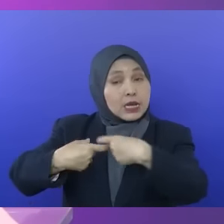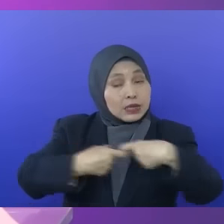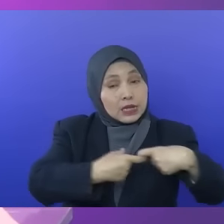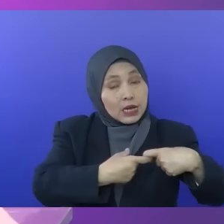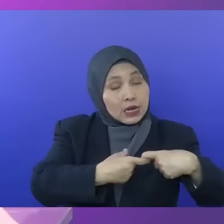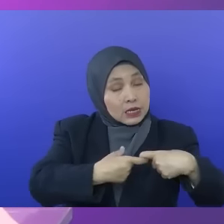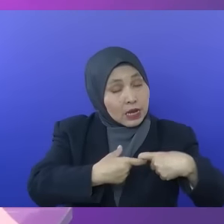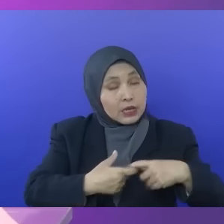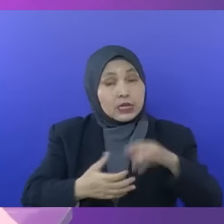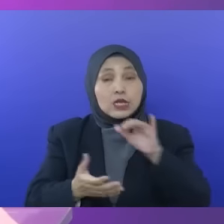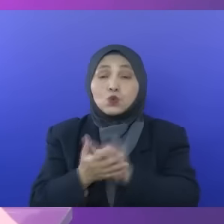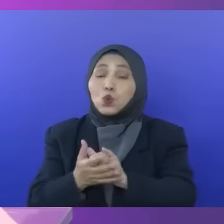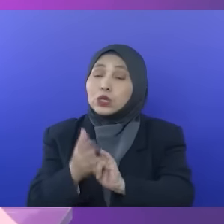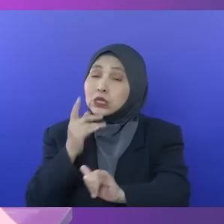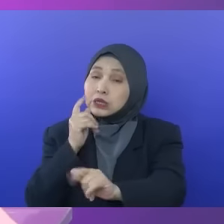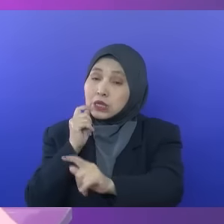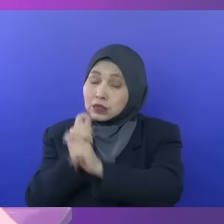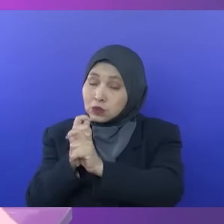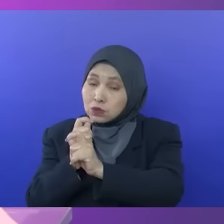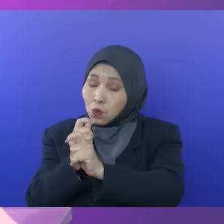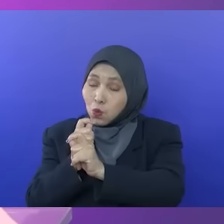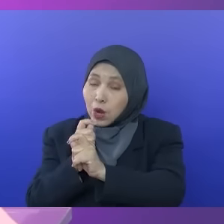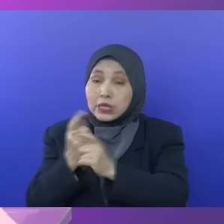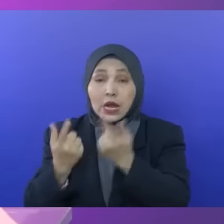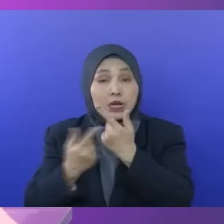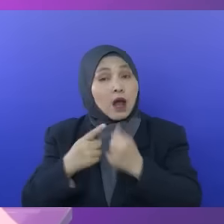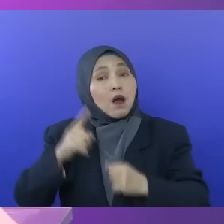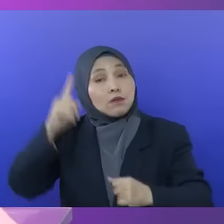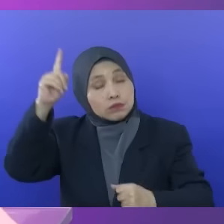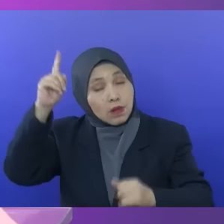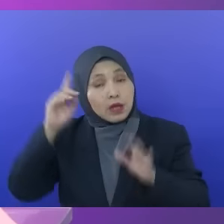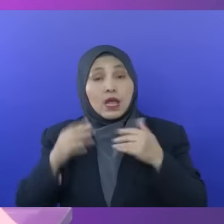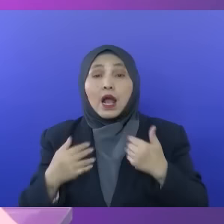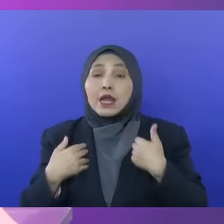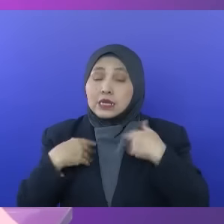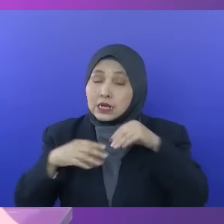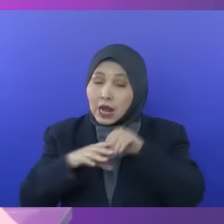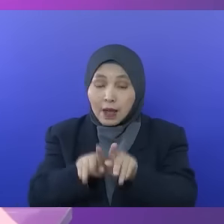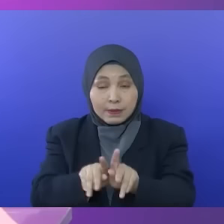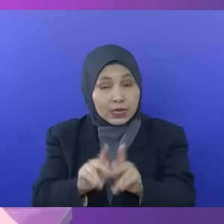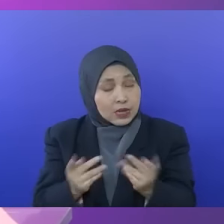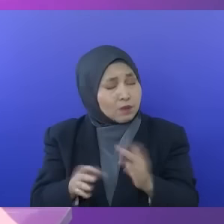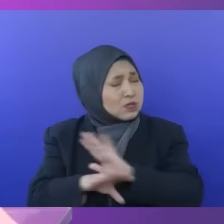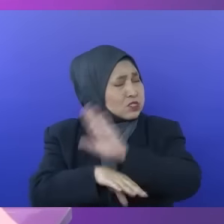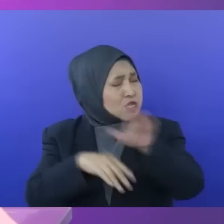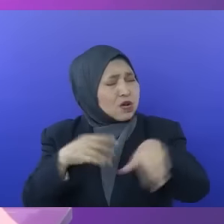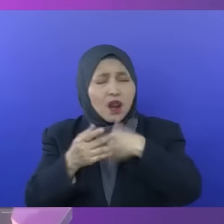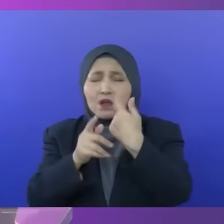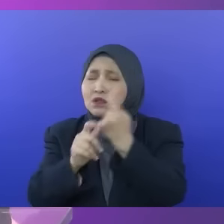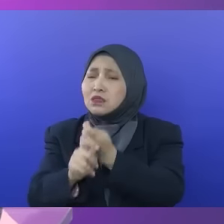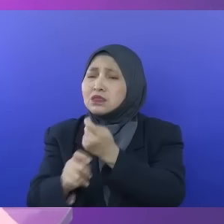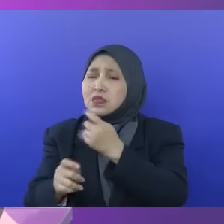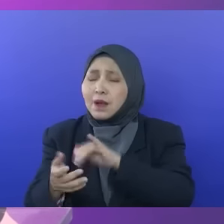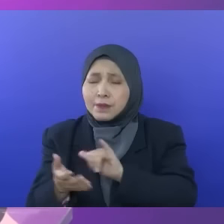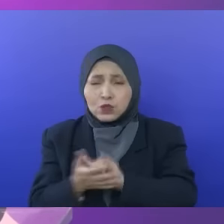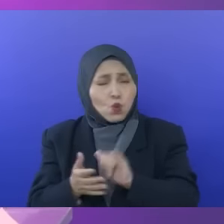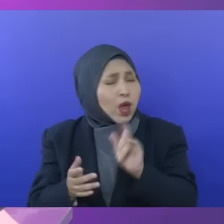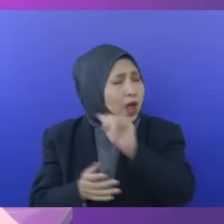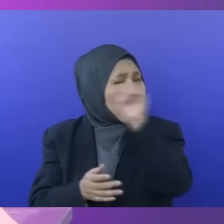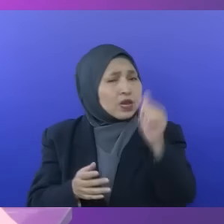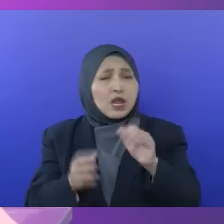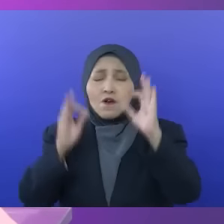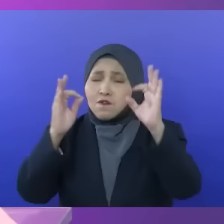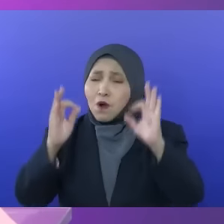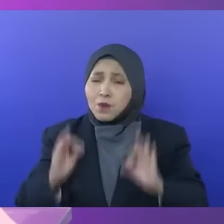al-qadr yaitu ketentuan-ketentuan daripada Allah yang ada di dalam alkitab Jadi segala ketentuan ya Apa saja kalau